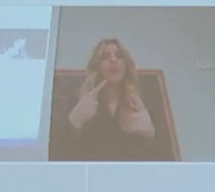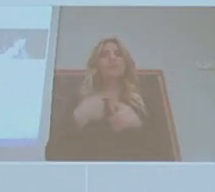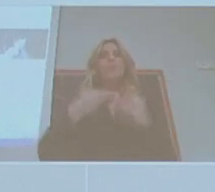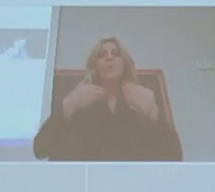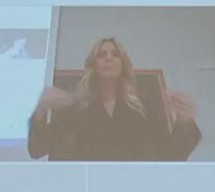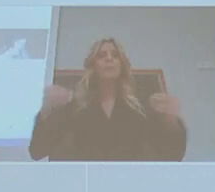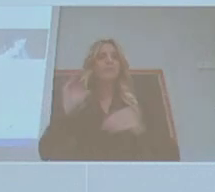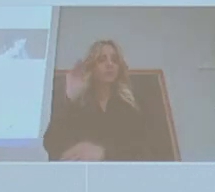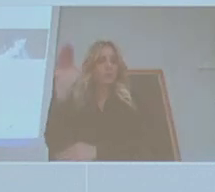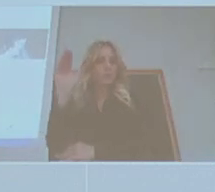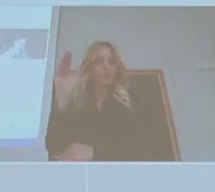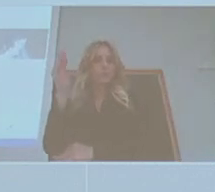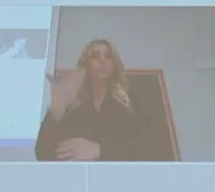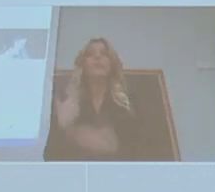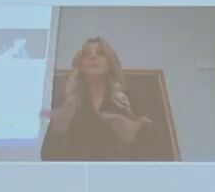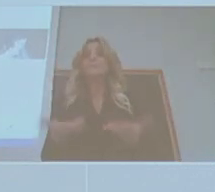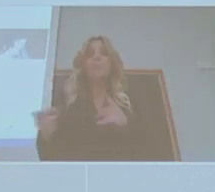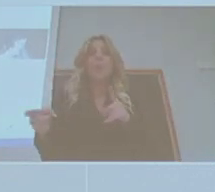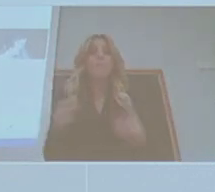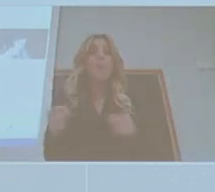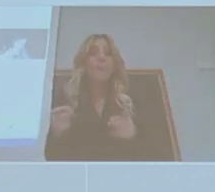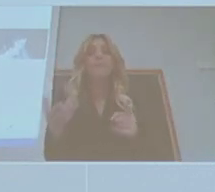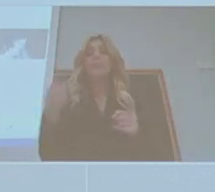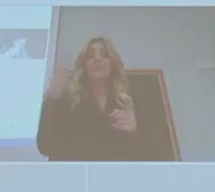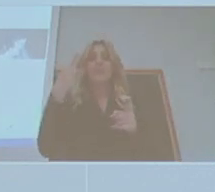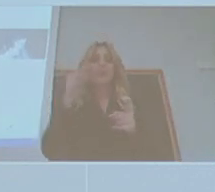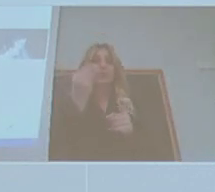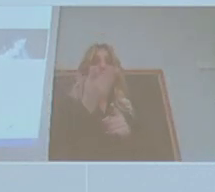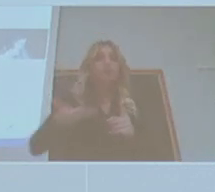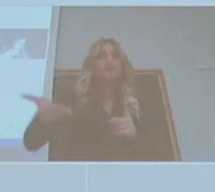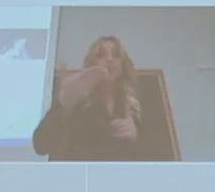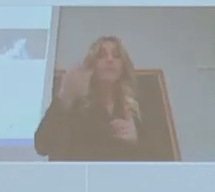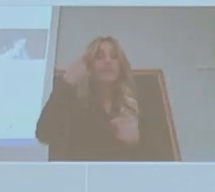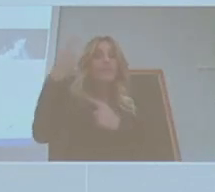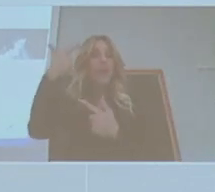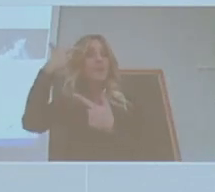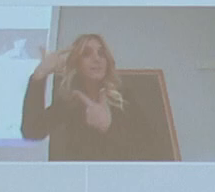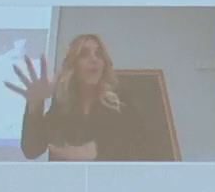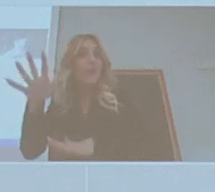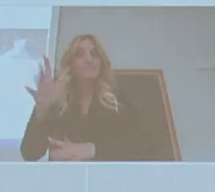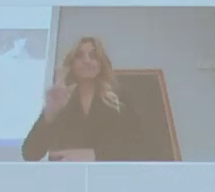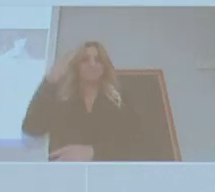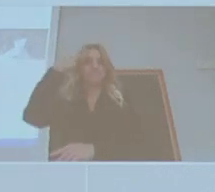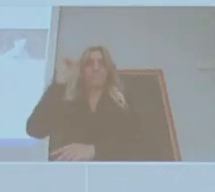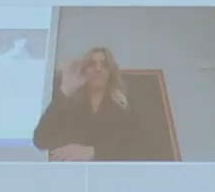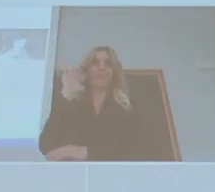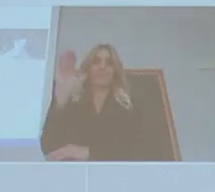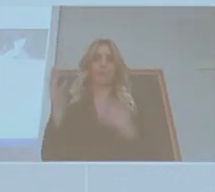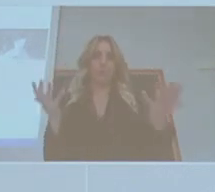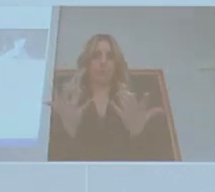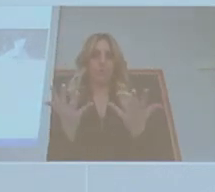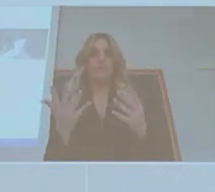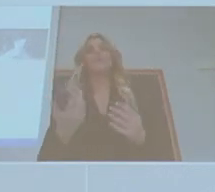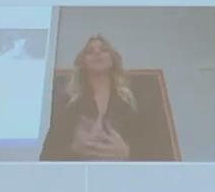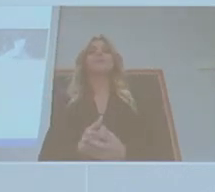che magari al momento attuale i nostri ragazzi non hanno nemmeno idea di che possono essere quelle per le quali magari si potranno dedicare nel futuro. Quindi